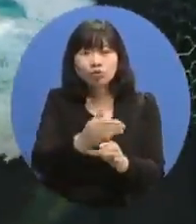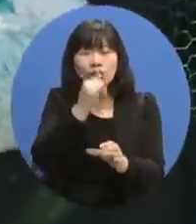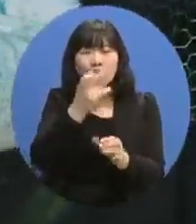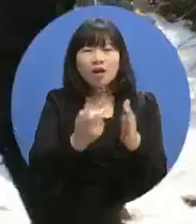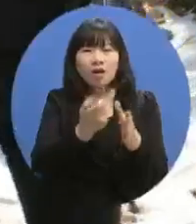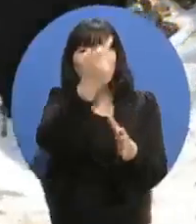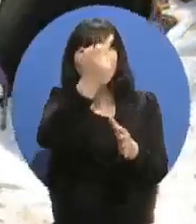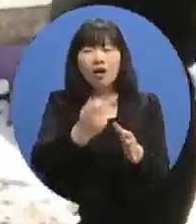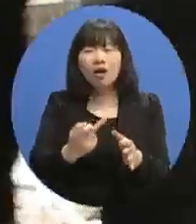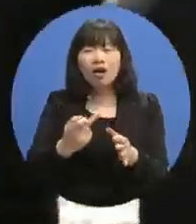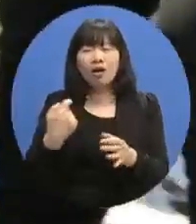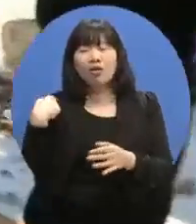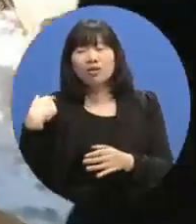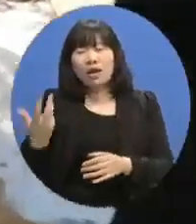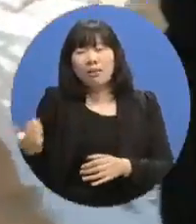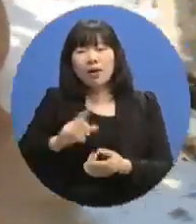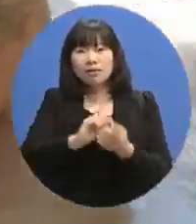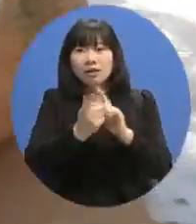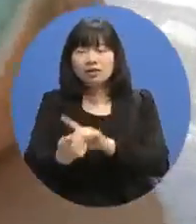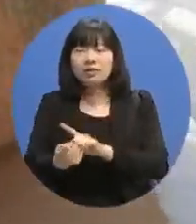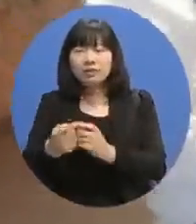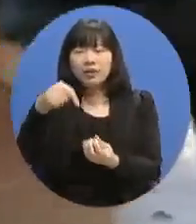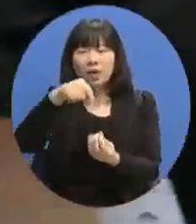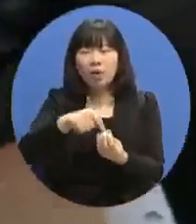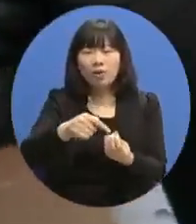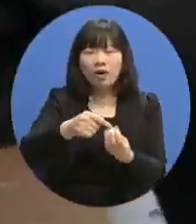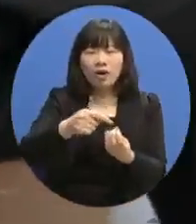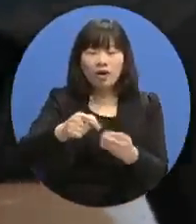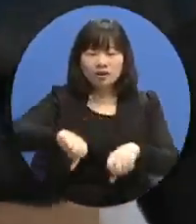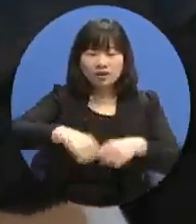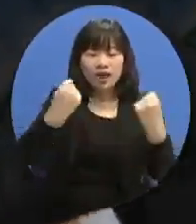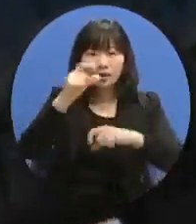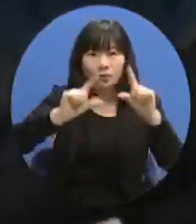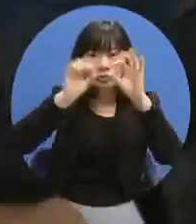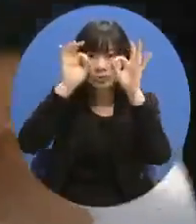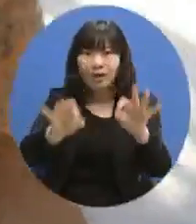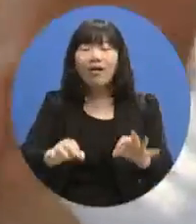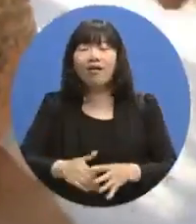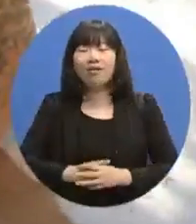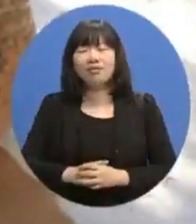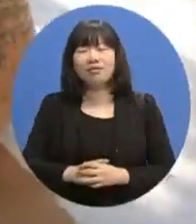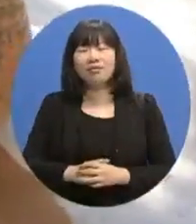형 동희가 어깨가 아픈 할머니를 대신해 호박을 자르기로 정했는데요.